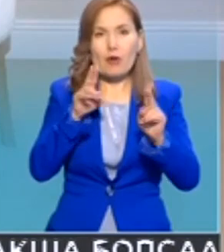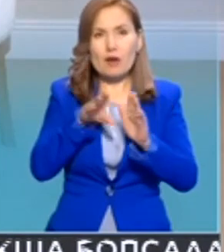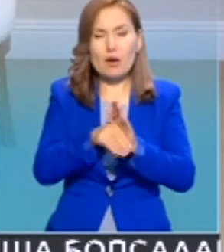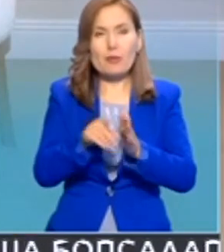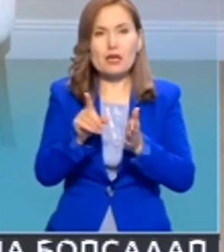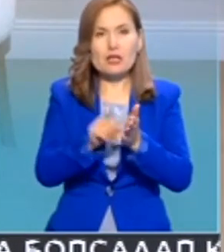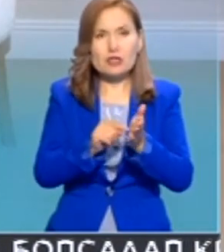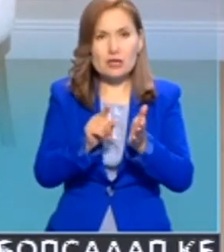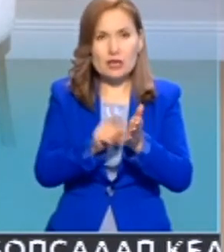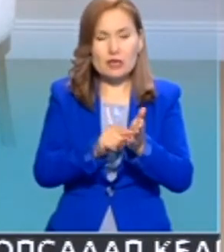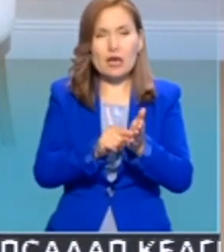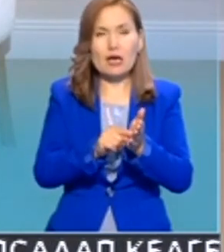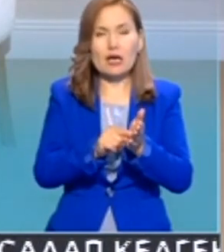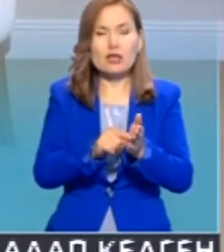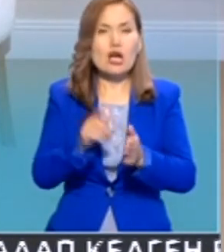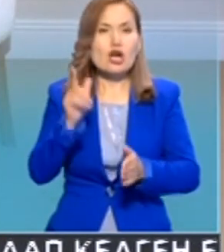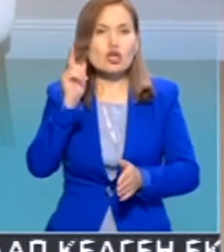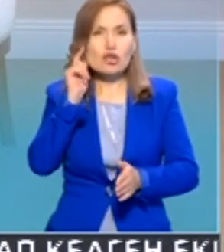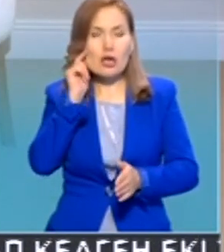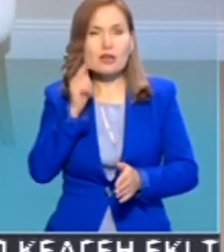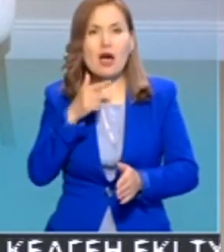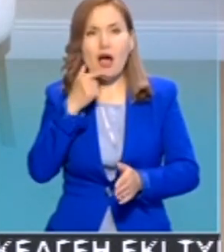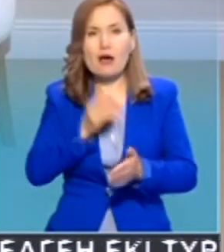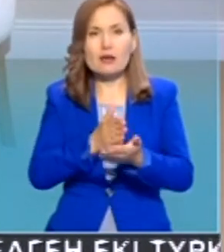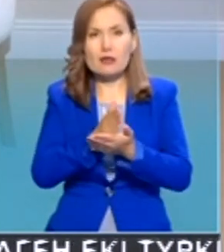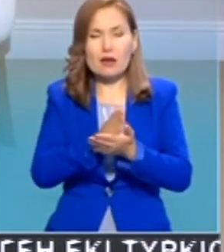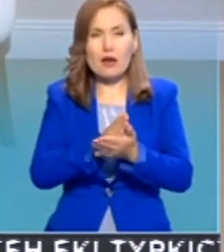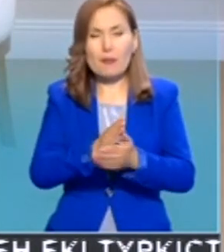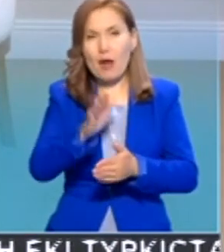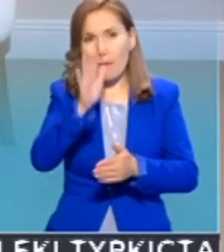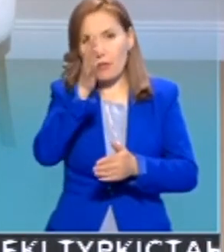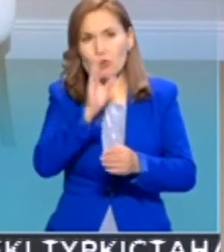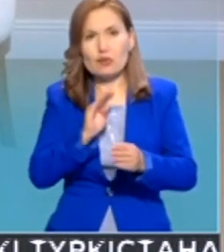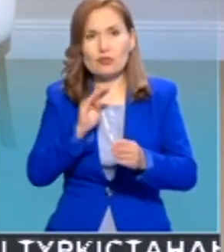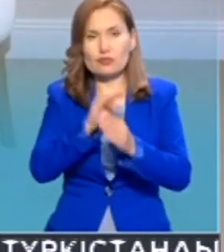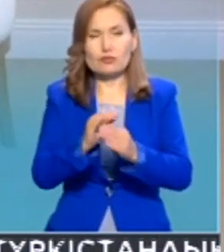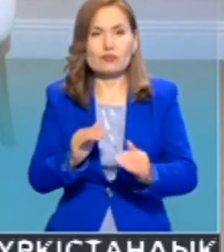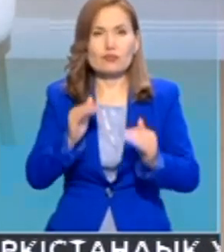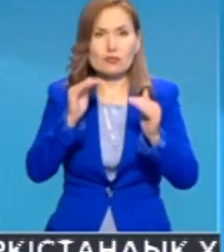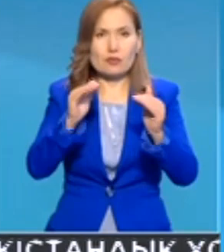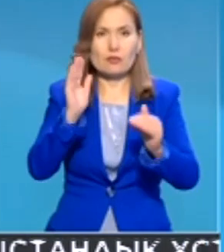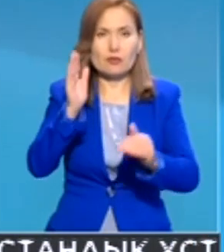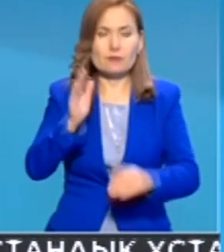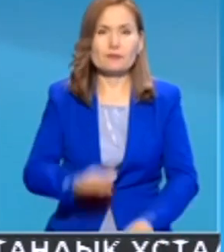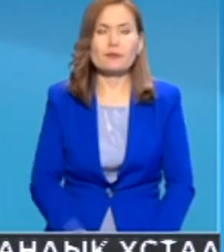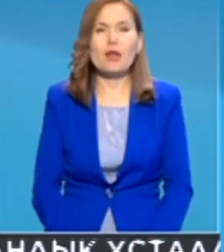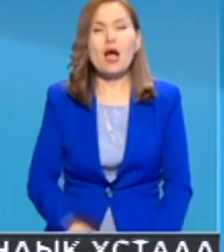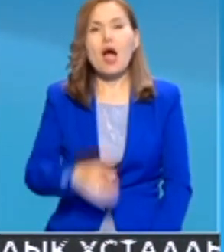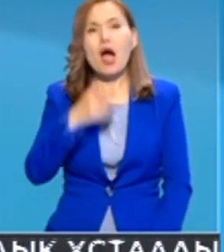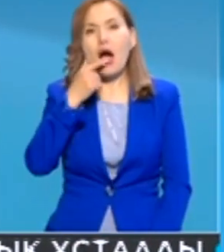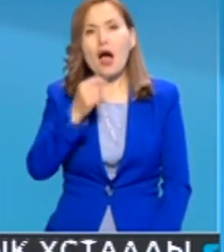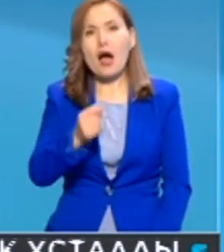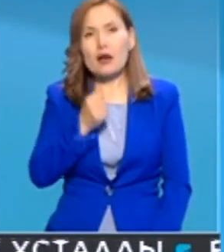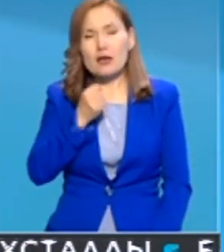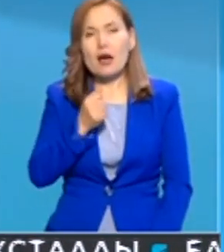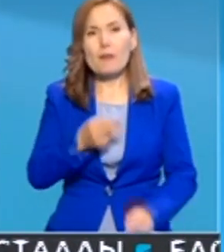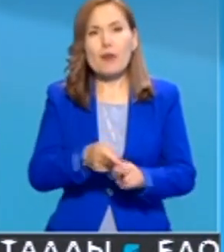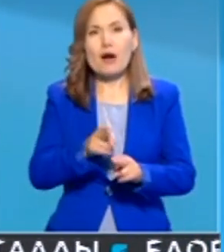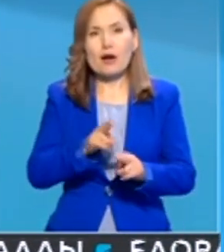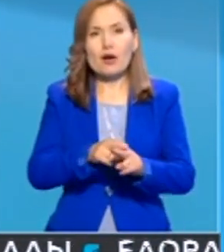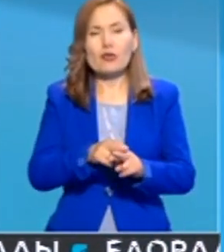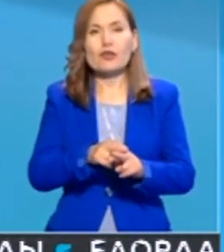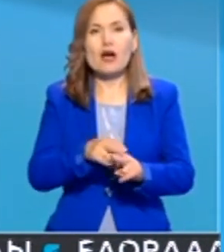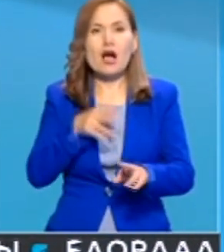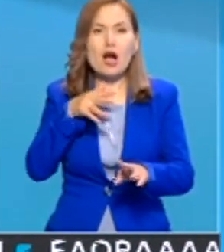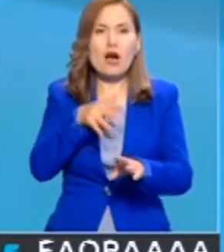зейнетақы жасы әскери қызметшінің 5 жылға дейін созуға болады. Әскери бөлімге қарулы шабуыл